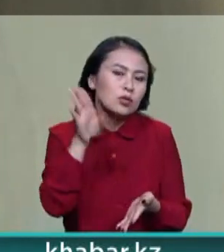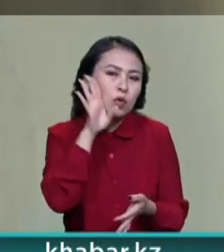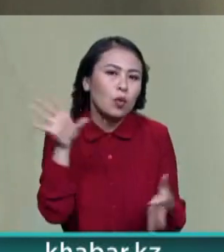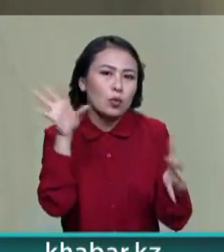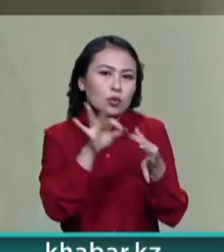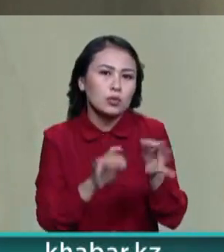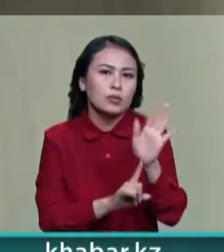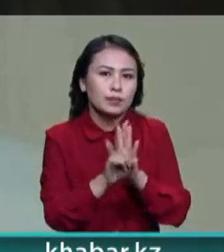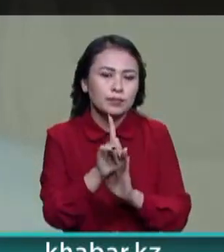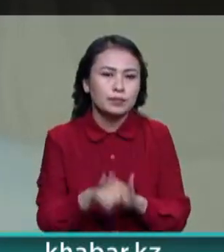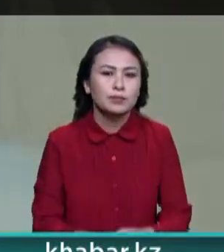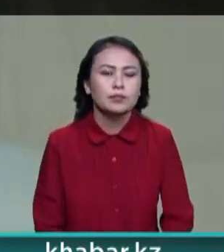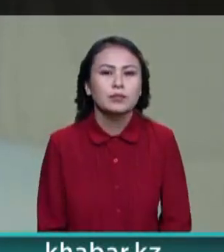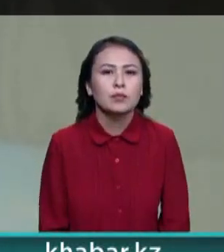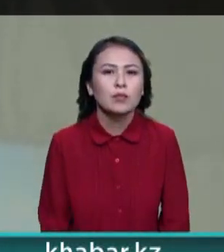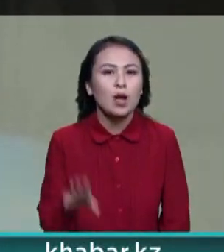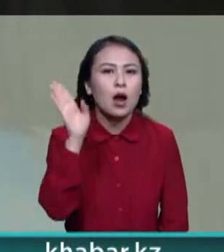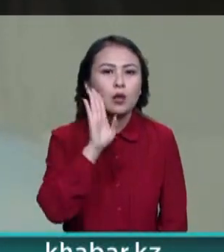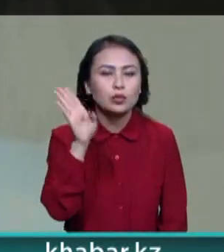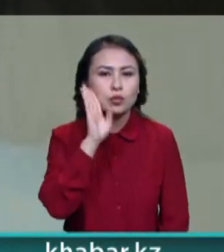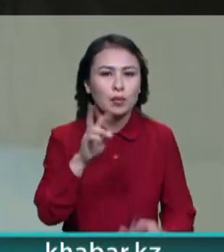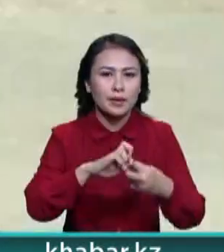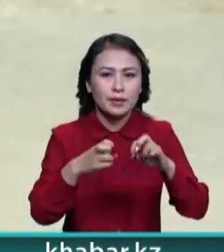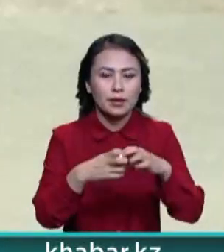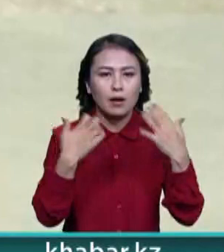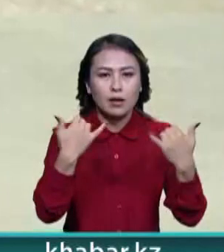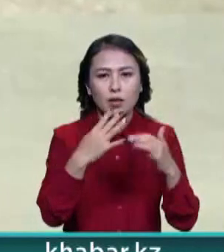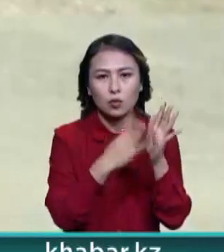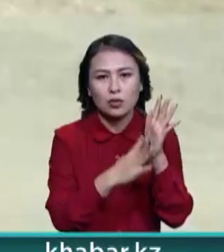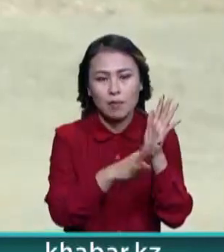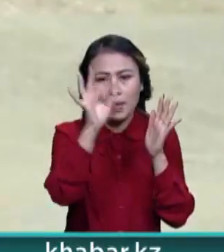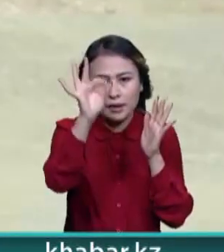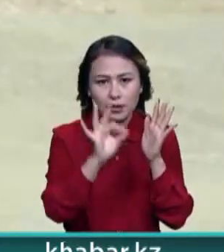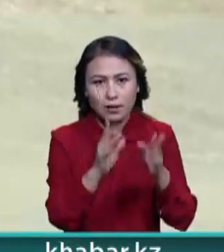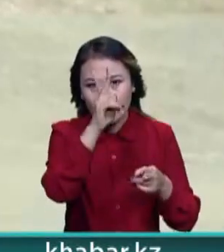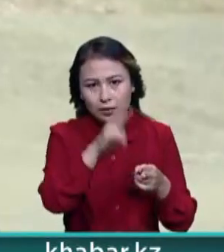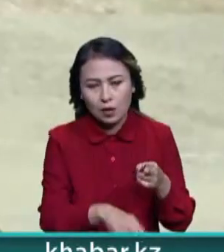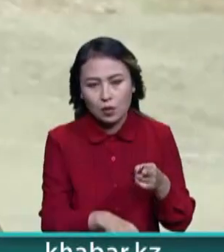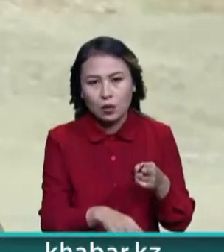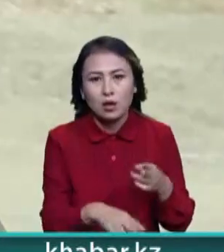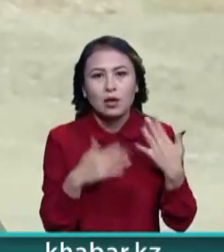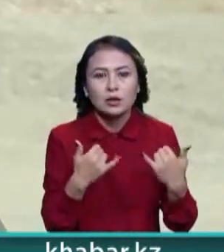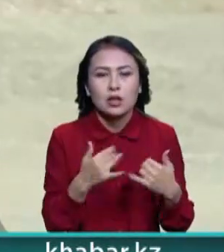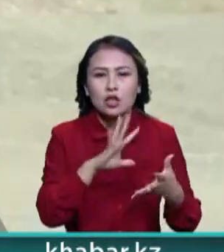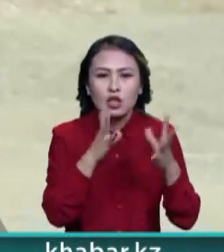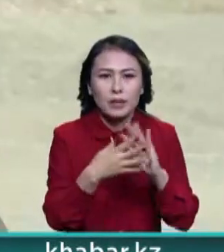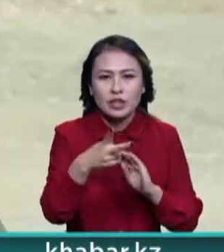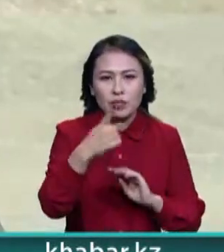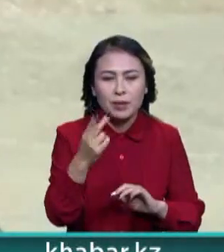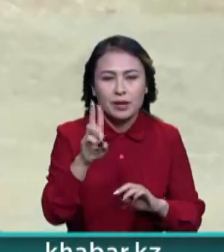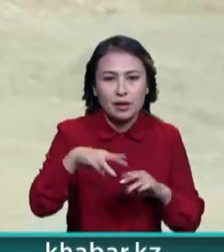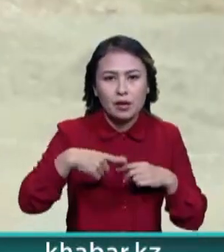қосу ісі қолға алынған. Ауыз су мәселесі. Қазіргі таңда жұмыстар 90% аяқталған бұл жерде. Яғни жалпы 21